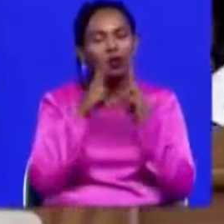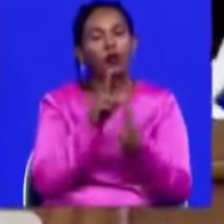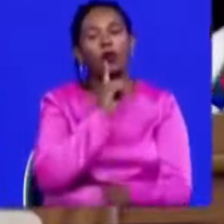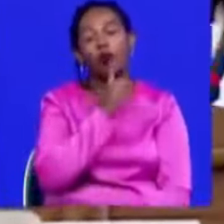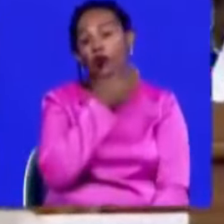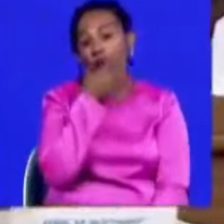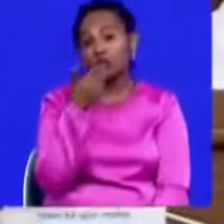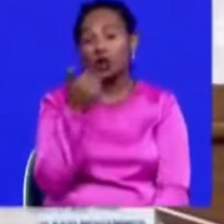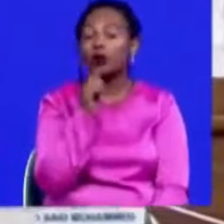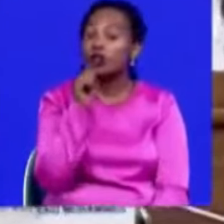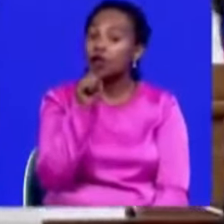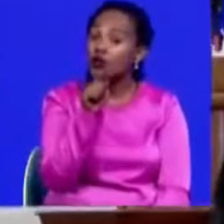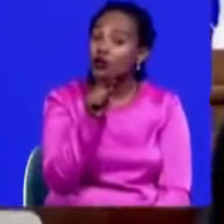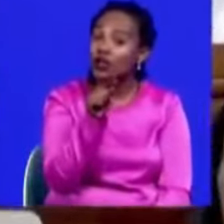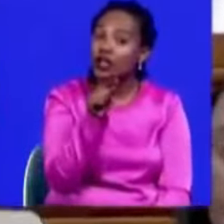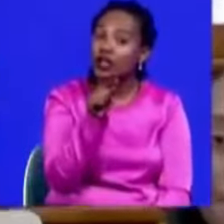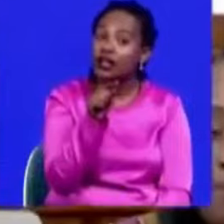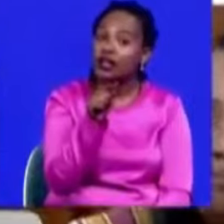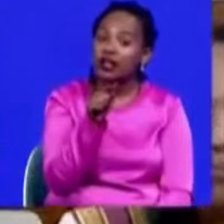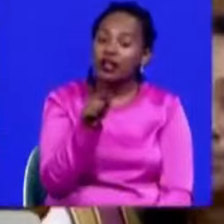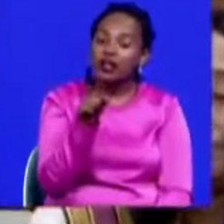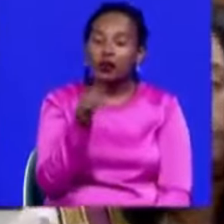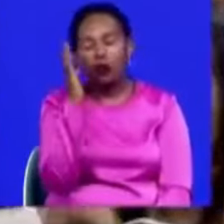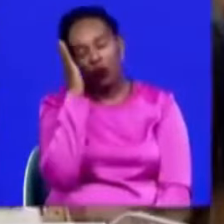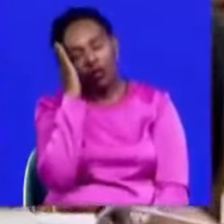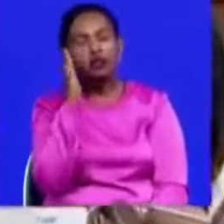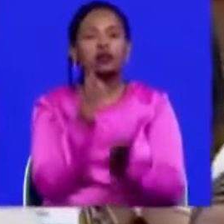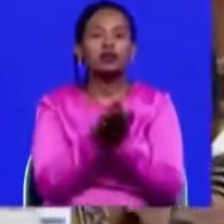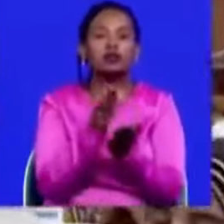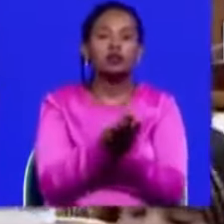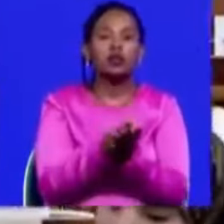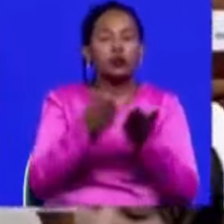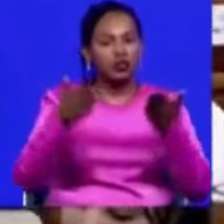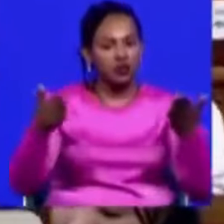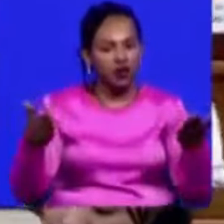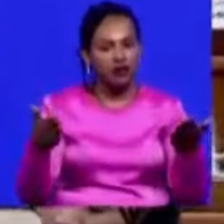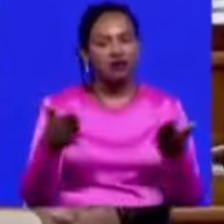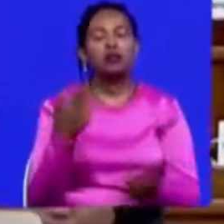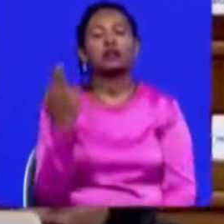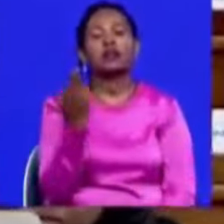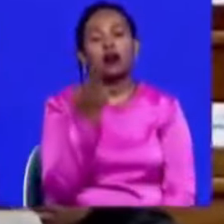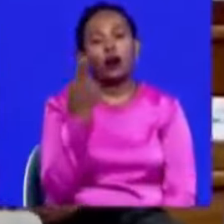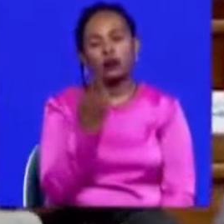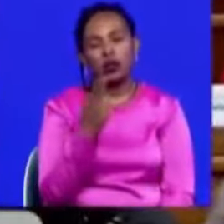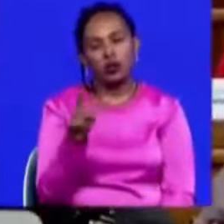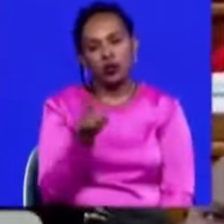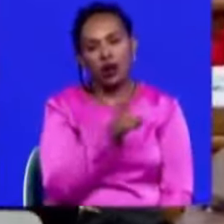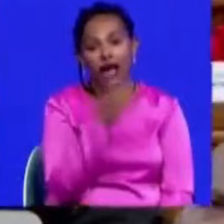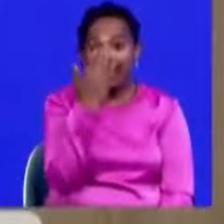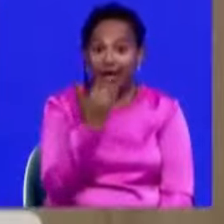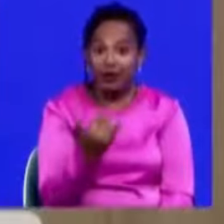የሚሻለን። ከእነሱ ይልቅ ቦርዲንግ ስኩል ማስፋት፣ ቲቬት ስኩል ማስፋት ጠቃሚ ይሆናል።